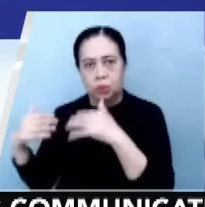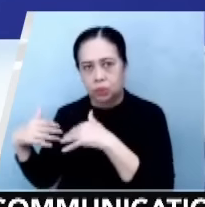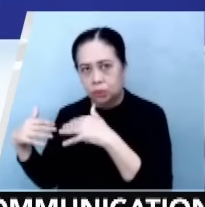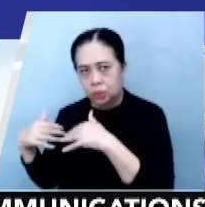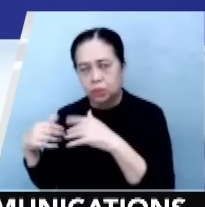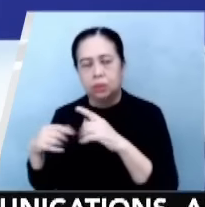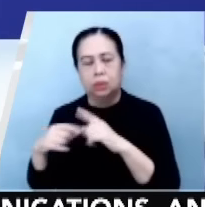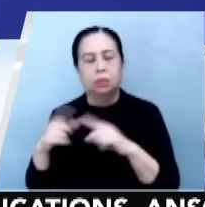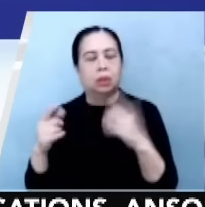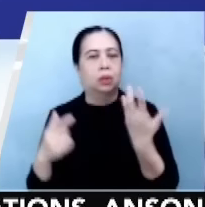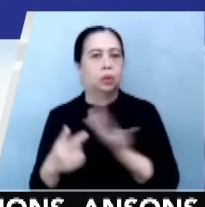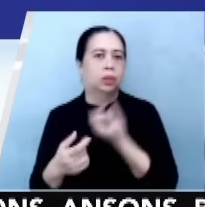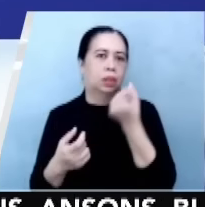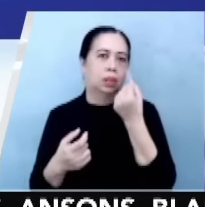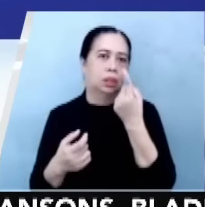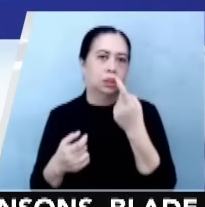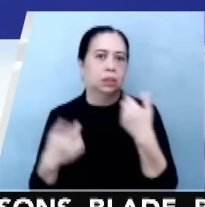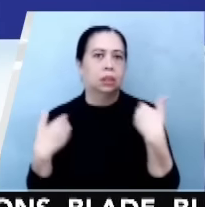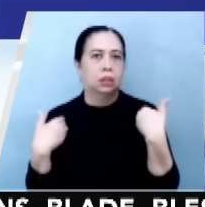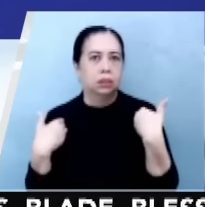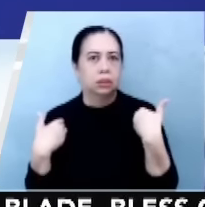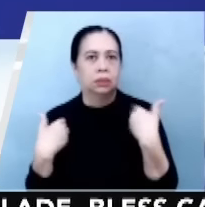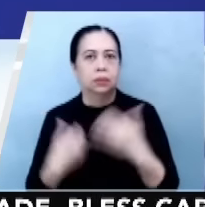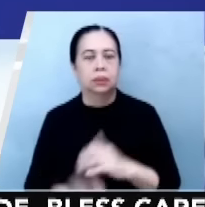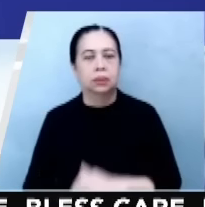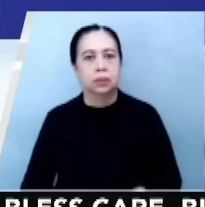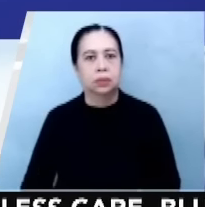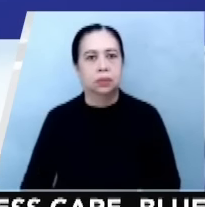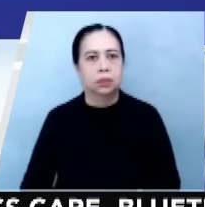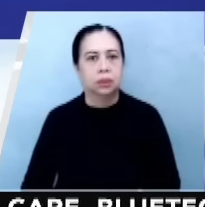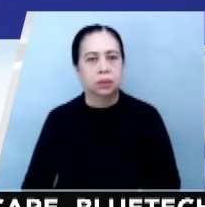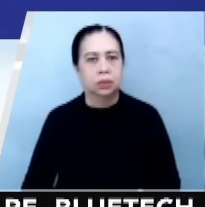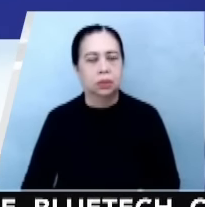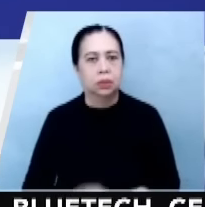now, there is a strong evidence